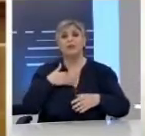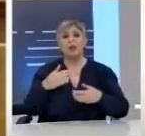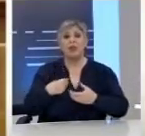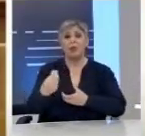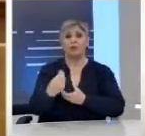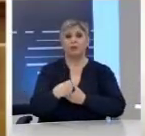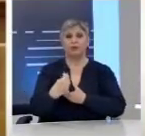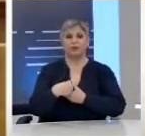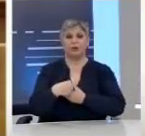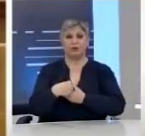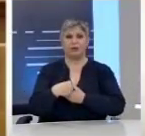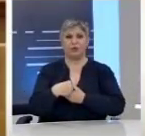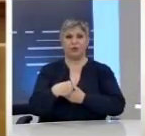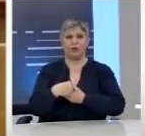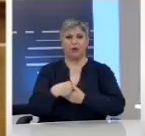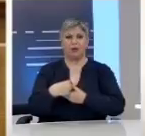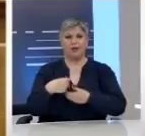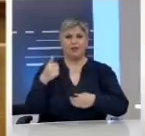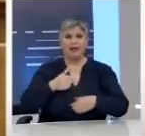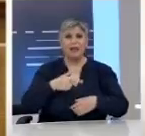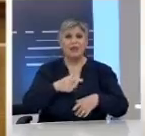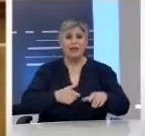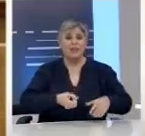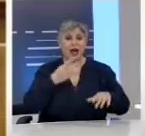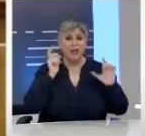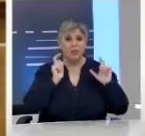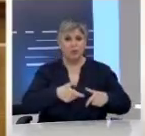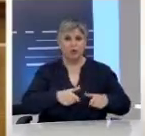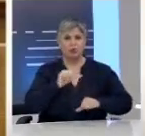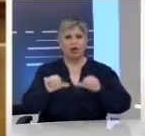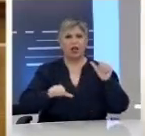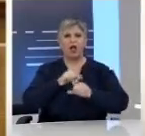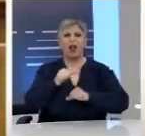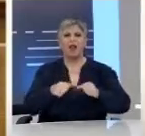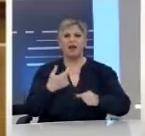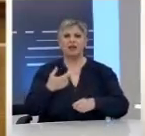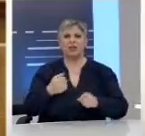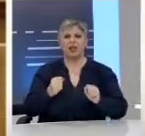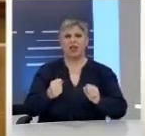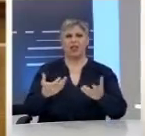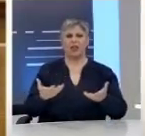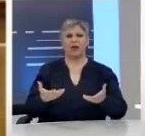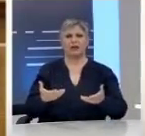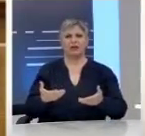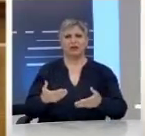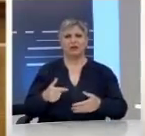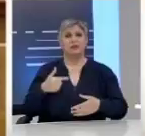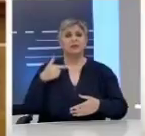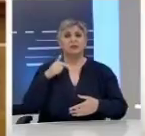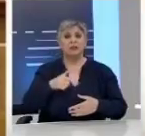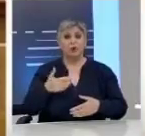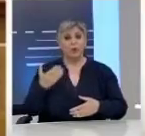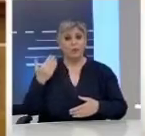Όταν η ίδια έχει μεταβάλει στάση και όταν η ίδια ήρθε σήμερα για να μας πει εδώ ότι δεν ψηφίζει κάτι το